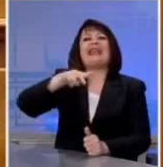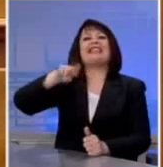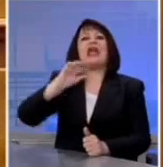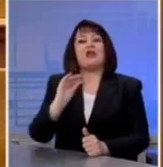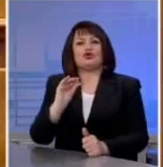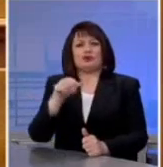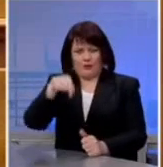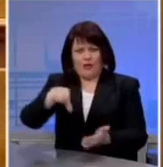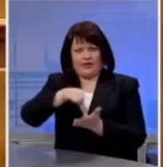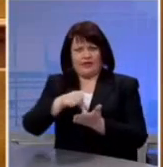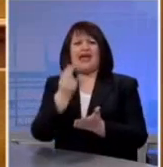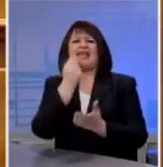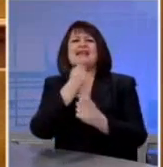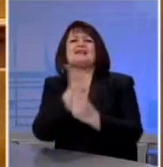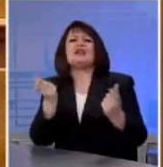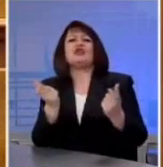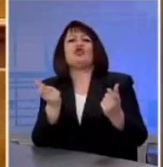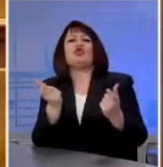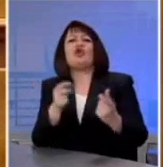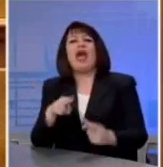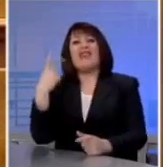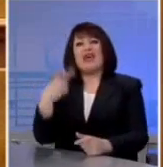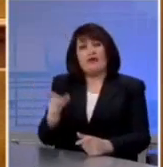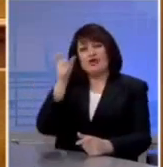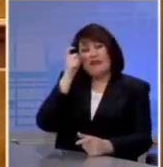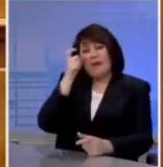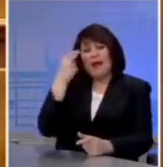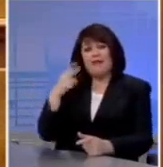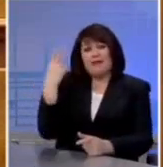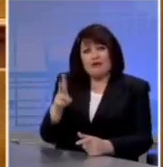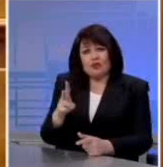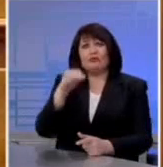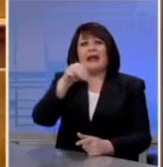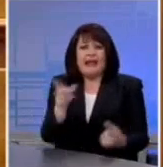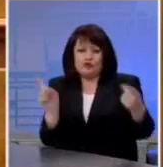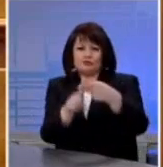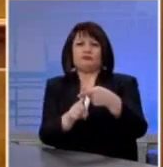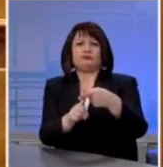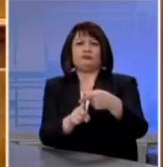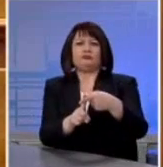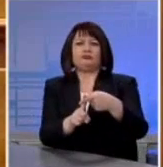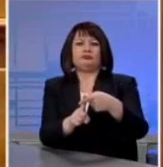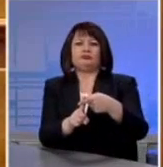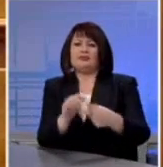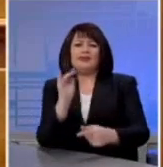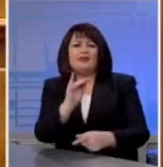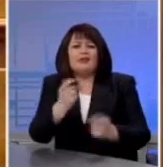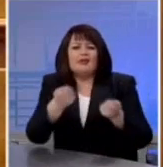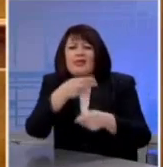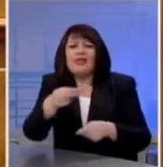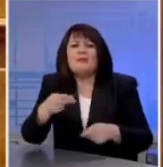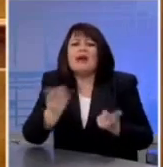στην Αθήνα, συναντήθηκε ο αδελφός του Αντώνη Σαμαρά μαζί με τον Μαργέλο. Και όταν τους είπα τι γίνεται η